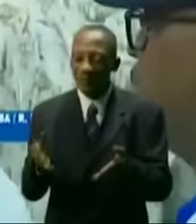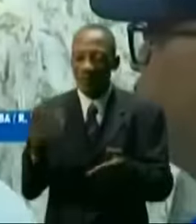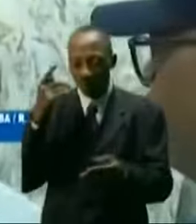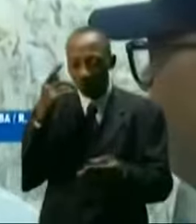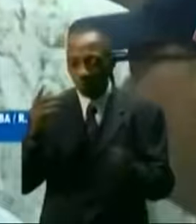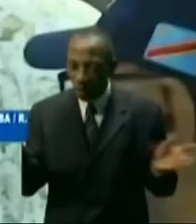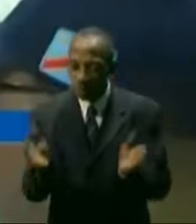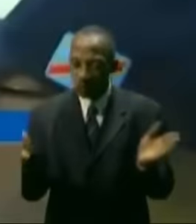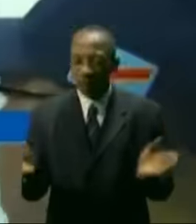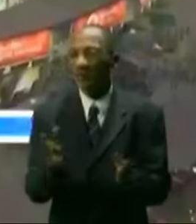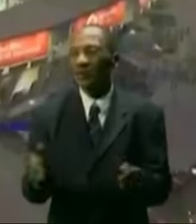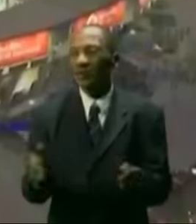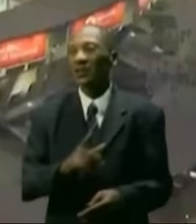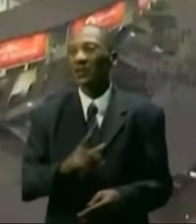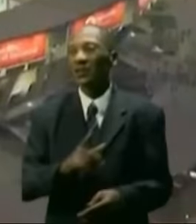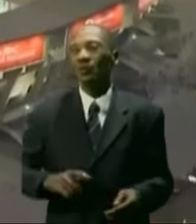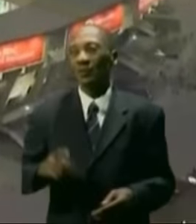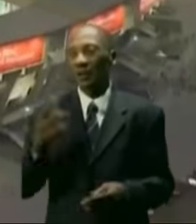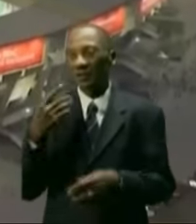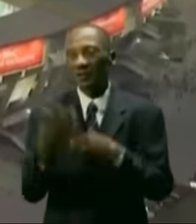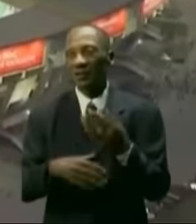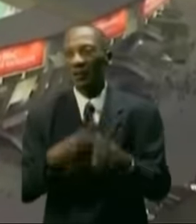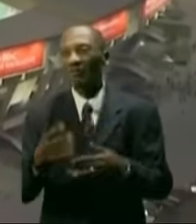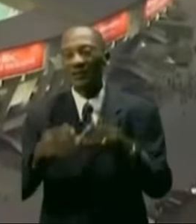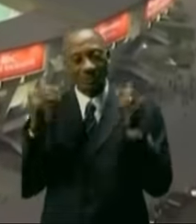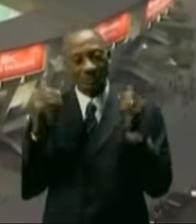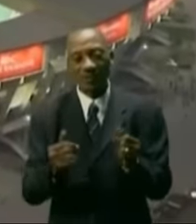Kinshasa et ce sera contre le Soudan du Sud.